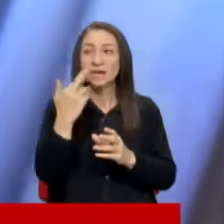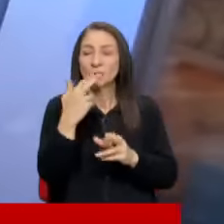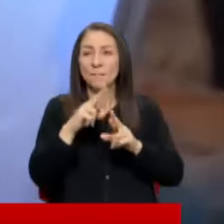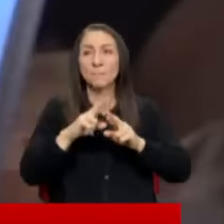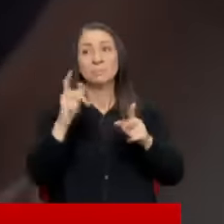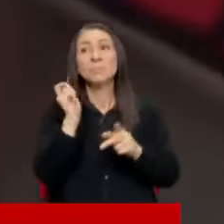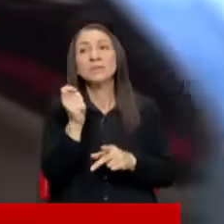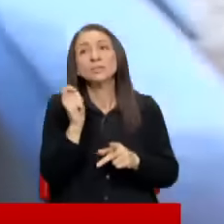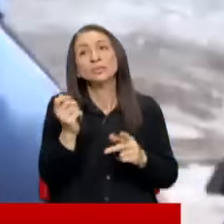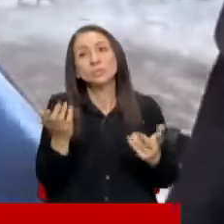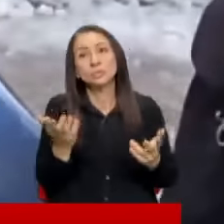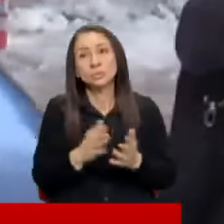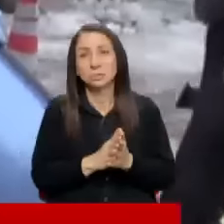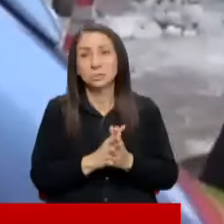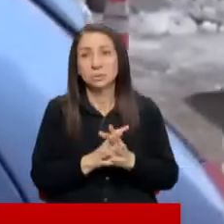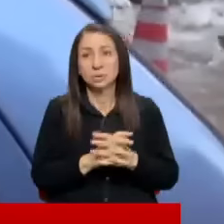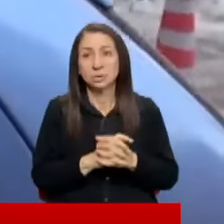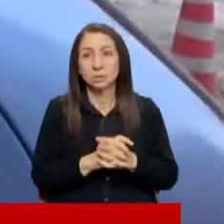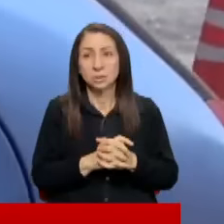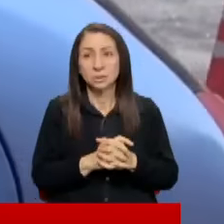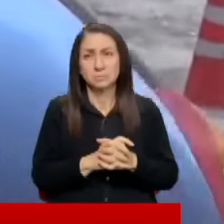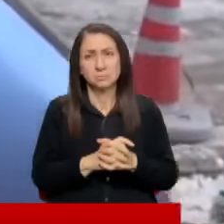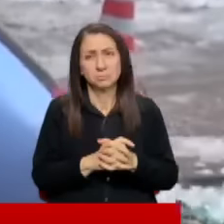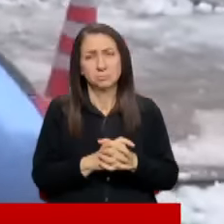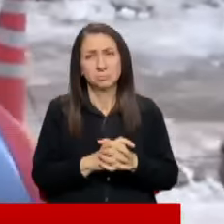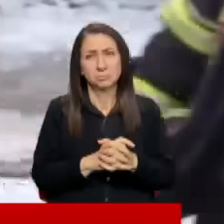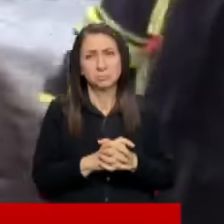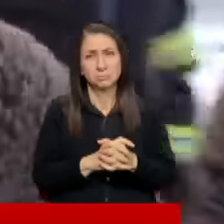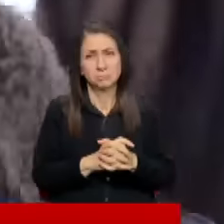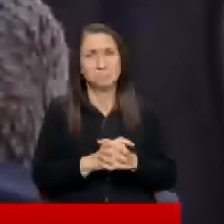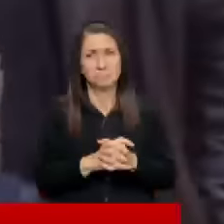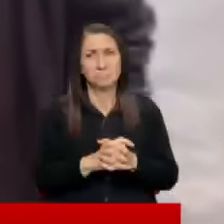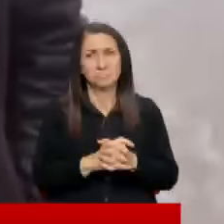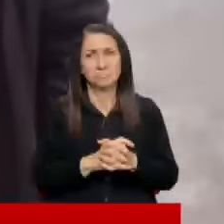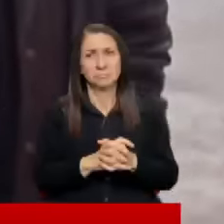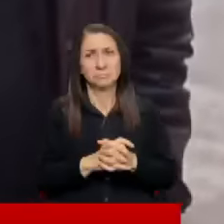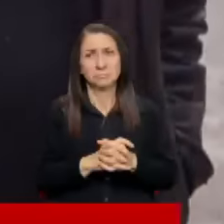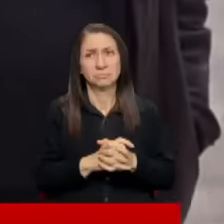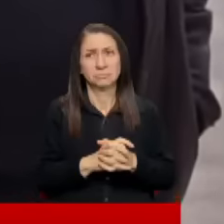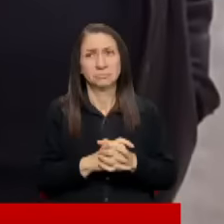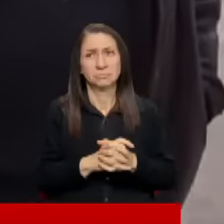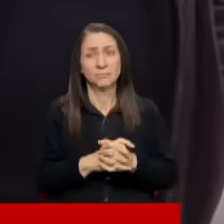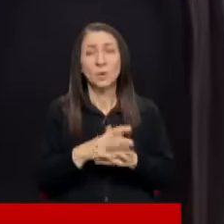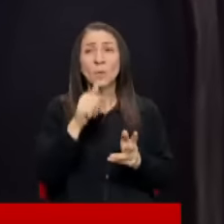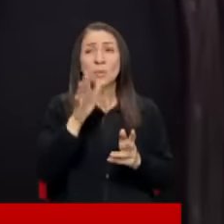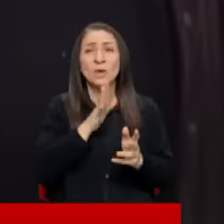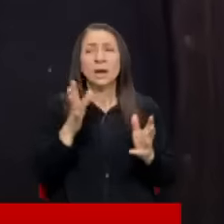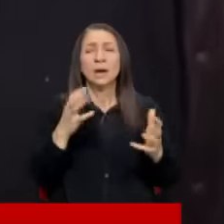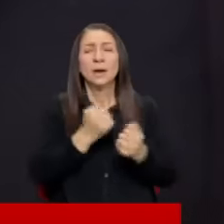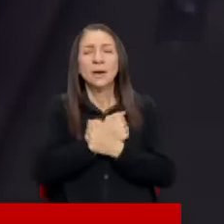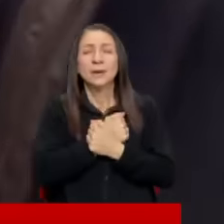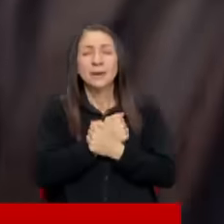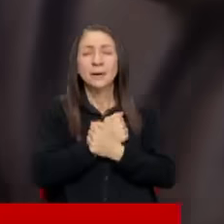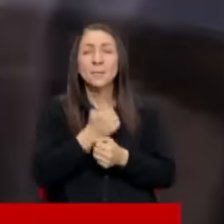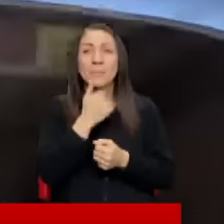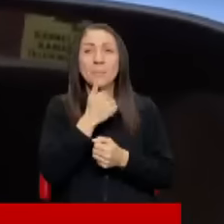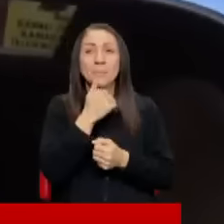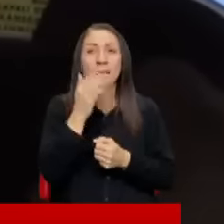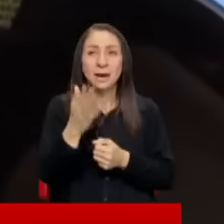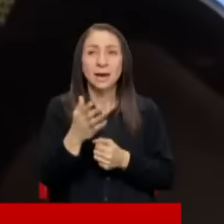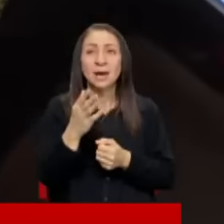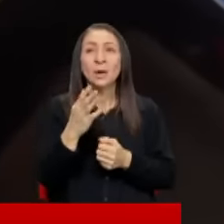kırmak zorunda kaldı. Keyfi yerinde, baba sağ ol. Bin araman gider. Oğluna sağ salim kavuşan baba Gökhan